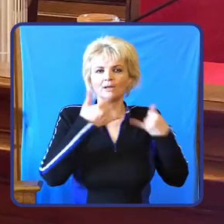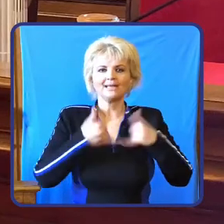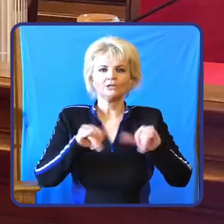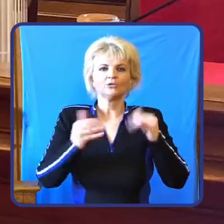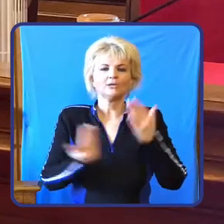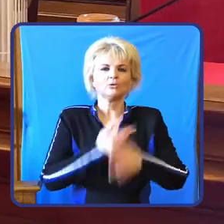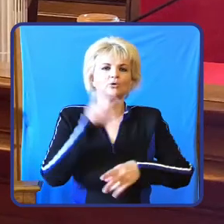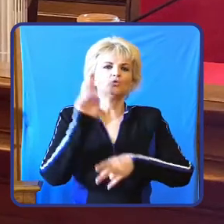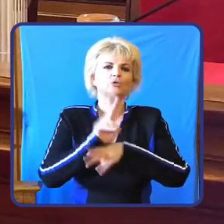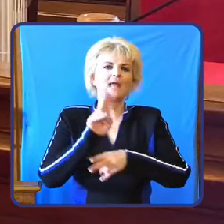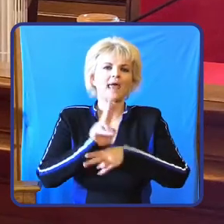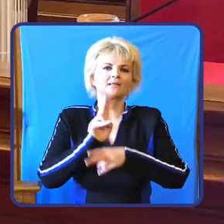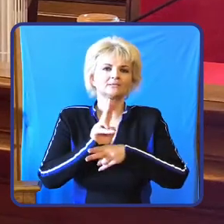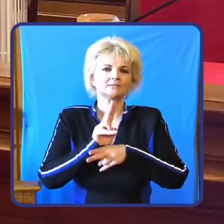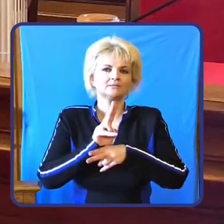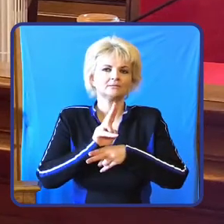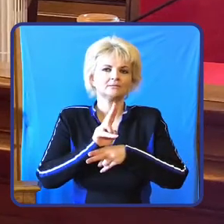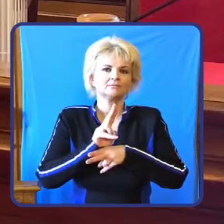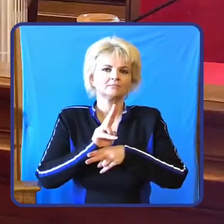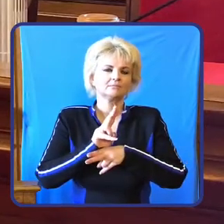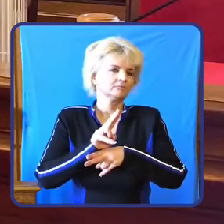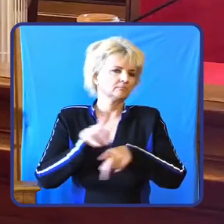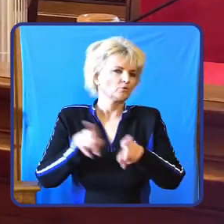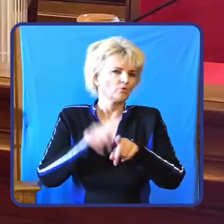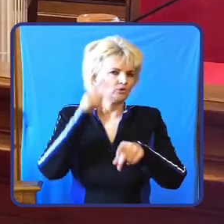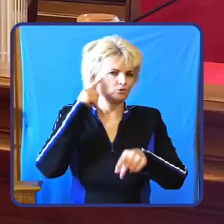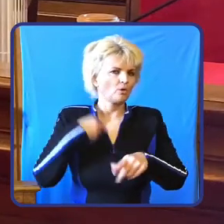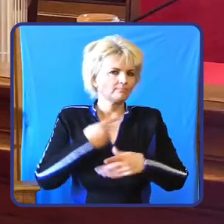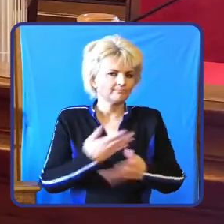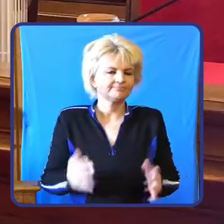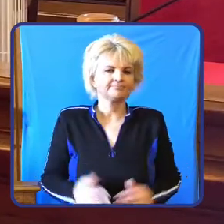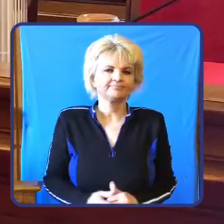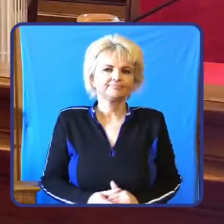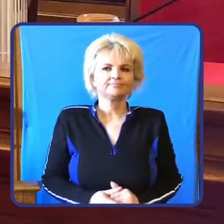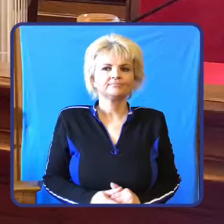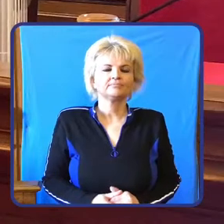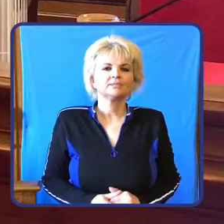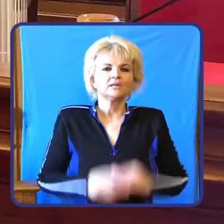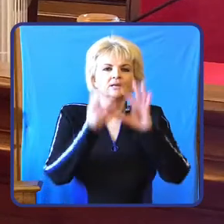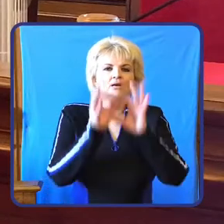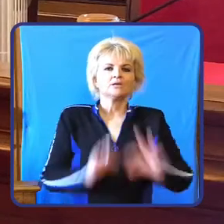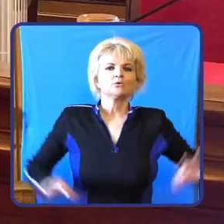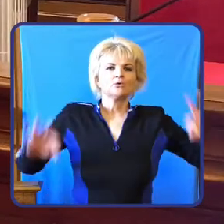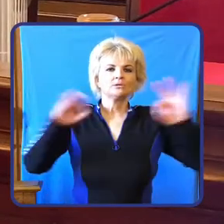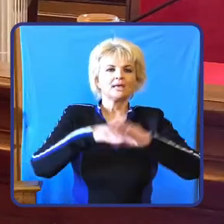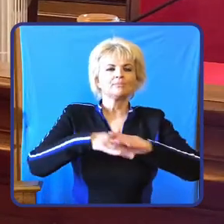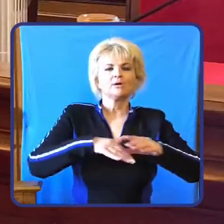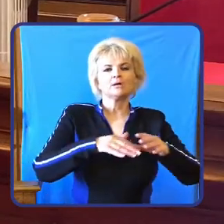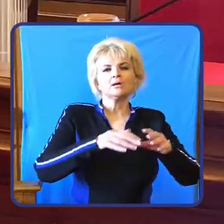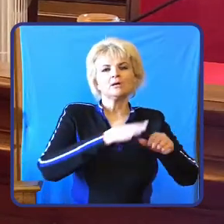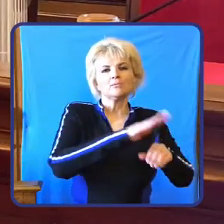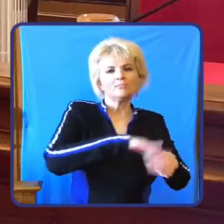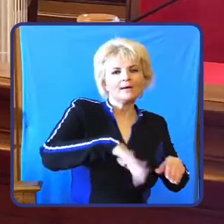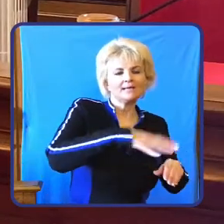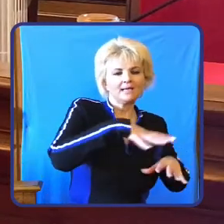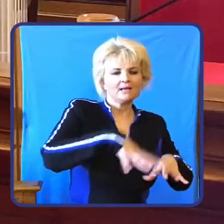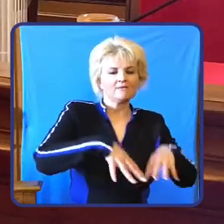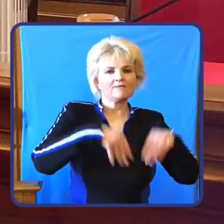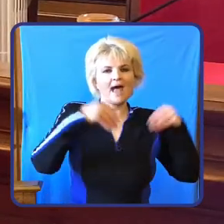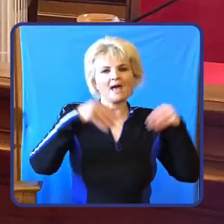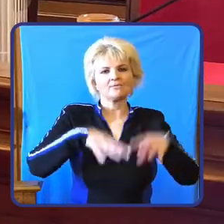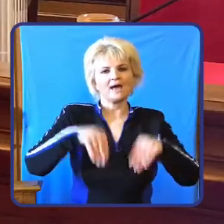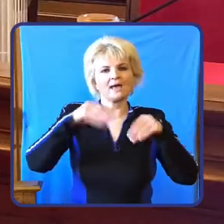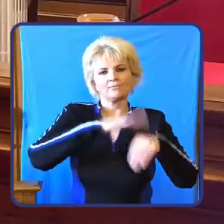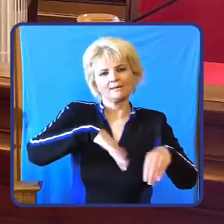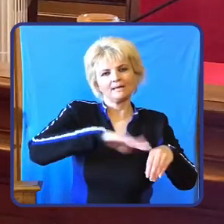új ügyeleti rendszer. Legalábbis ezt az információt kaptuk idáig. Ugye az országban megyénként, vármegyénként lesz